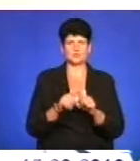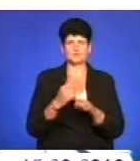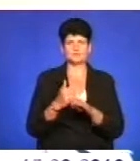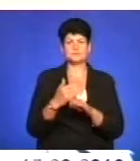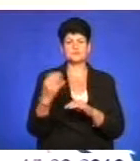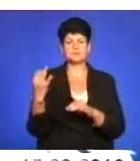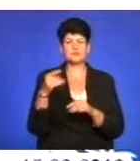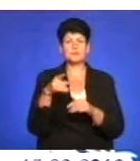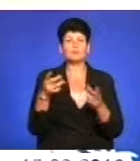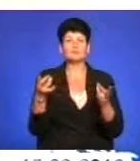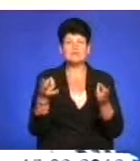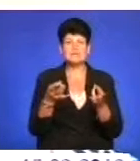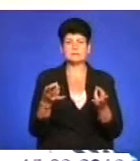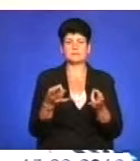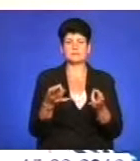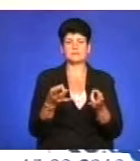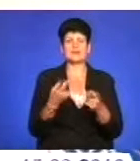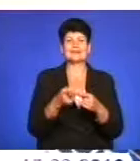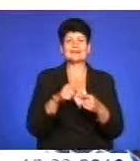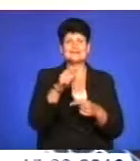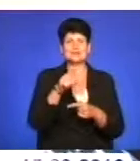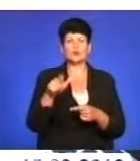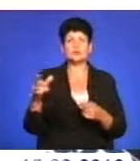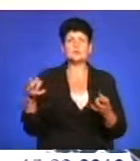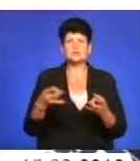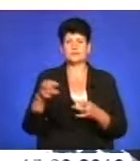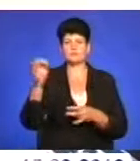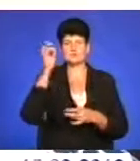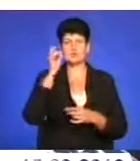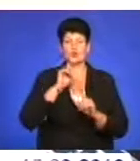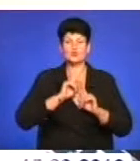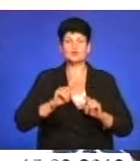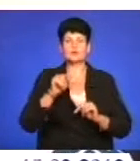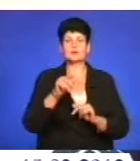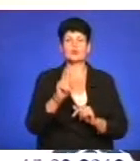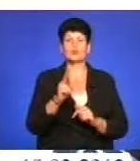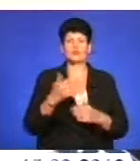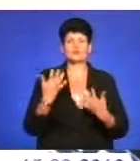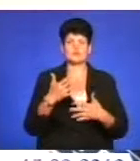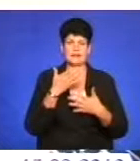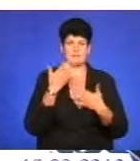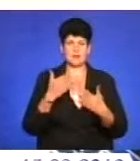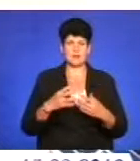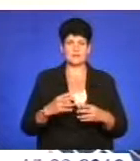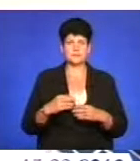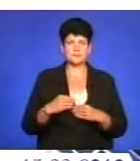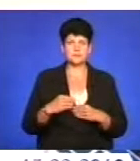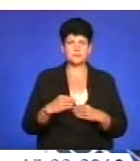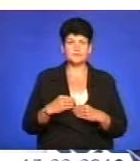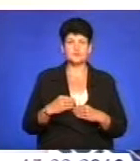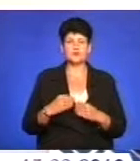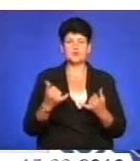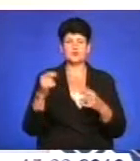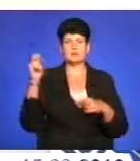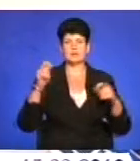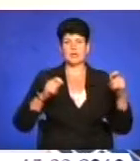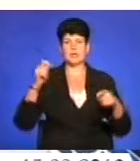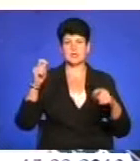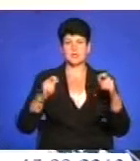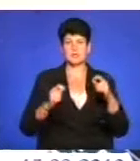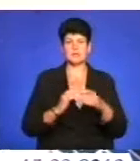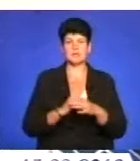вона потрібна. І цих людей потрібно згадувати, особливо тих, кого вже немає з нами. Сьогодні до нас приїхали в гості представники з